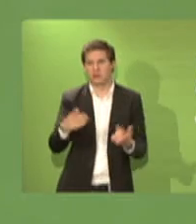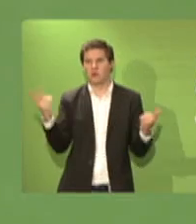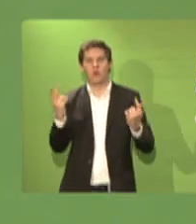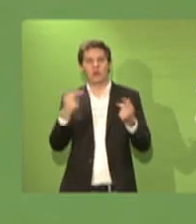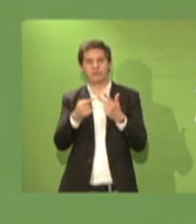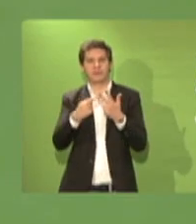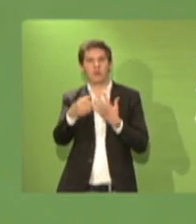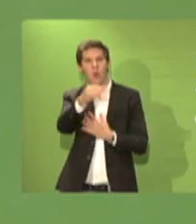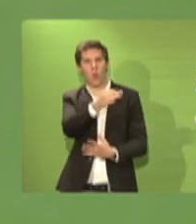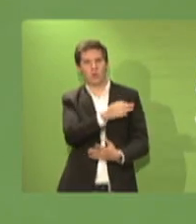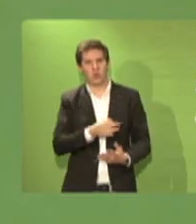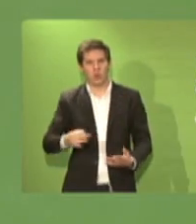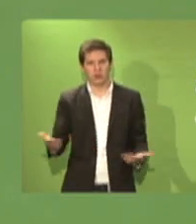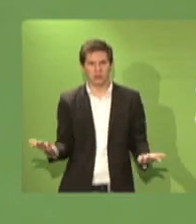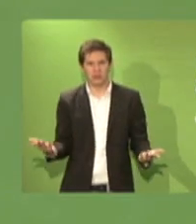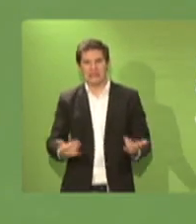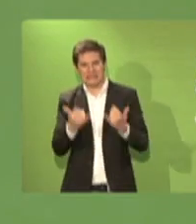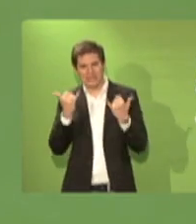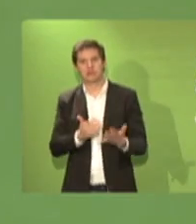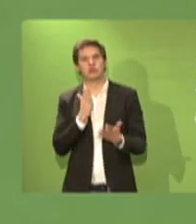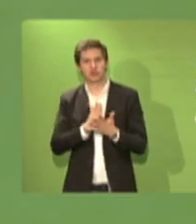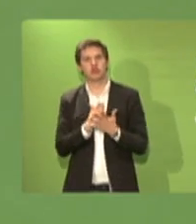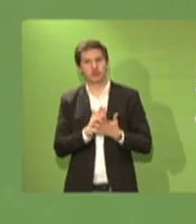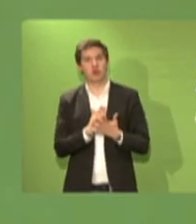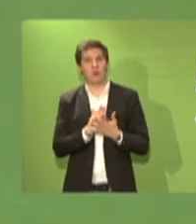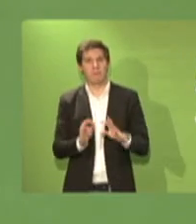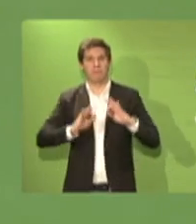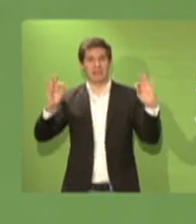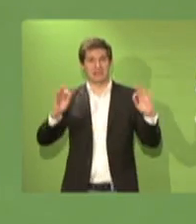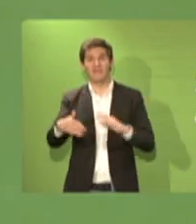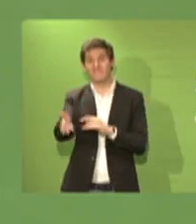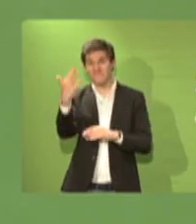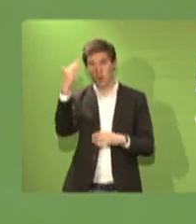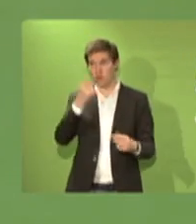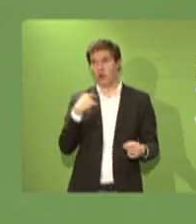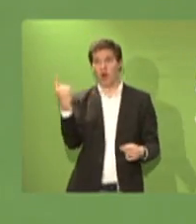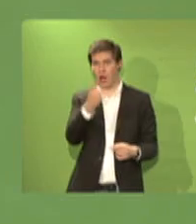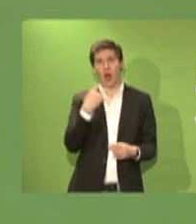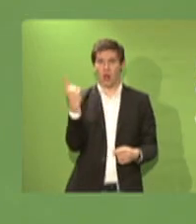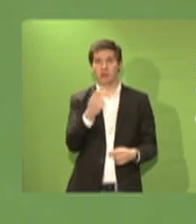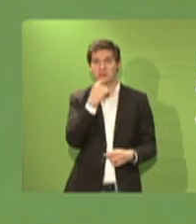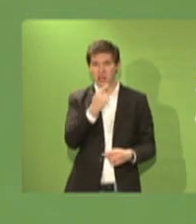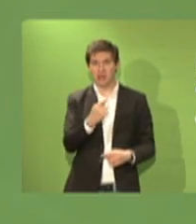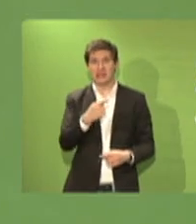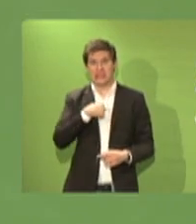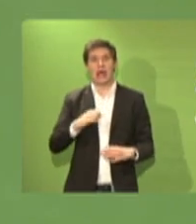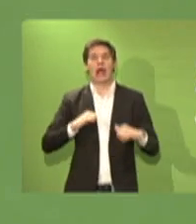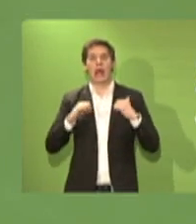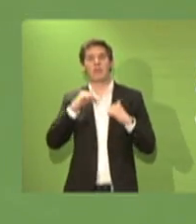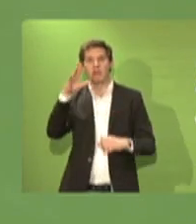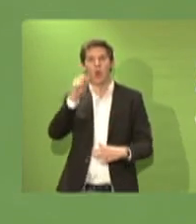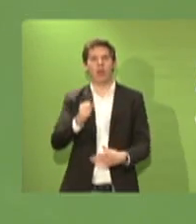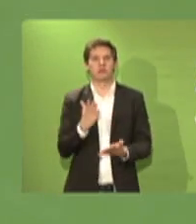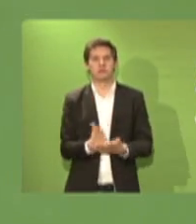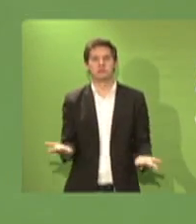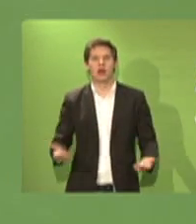anderen Orten. Da waren wir, sind wir jetzt schon mal einen Schritt weiter. Es gab auch mal Zeiten in dieser Partei, wo Leute nur geschrieben haben, lebt in Köln und niemand wusste, dass